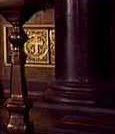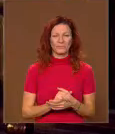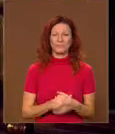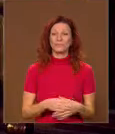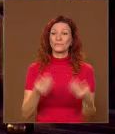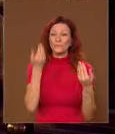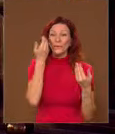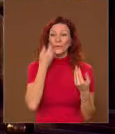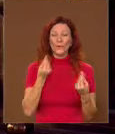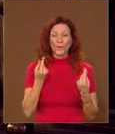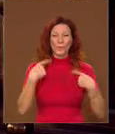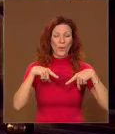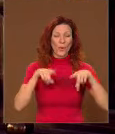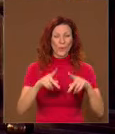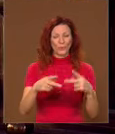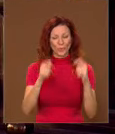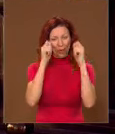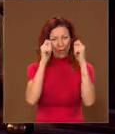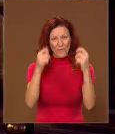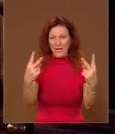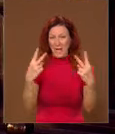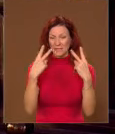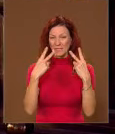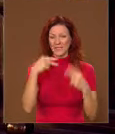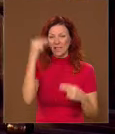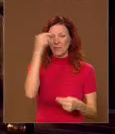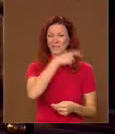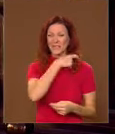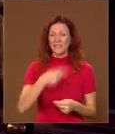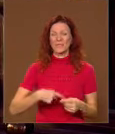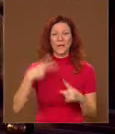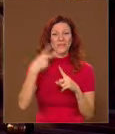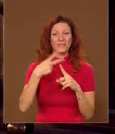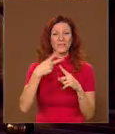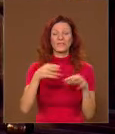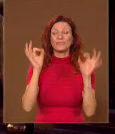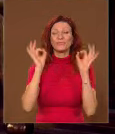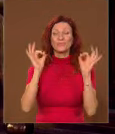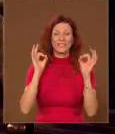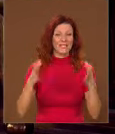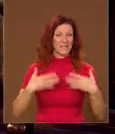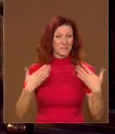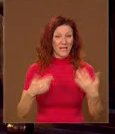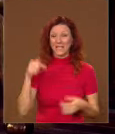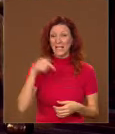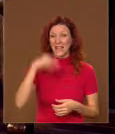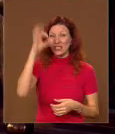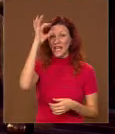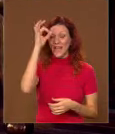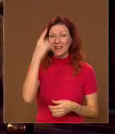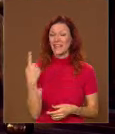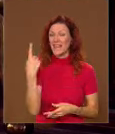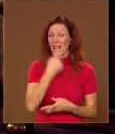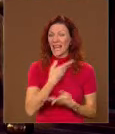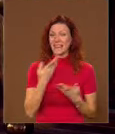Добро утро, уважаеми зрители на Българската национална телевизия. Честит празник в днешният неделен ден,